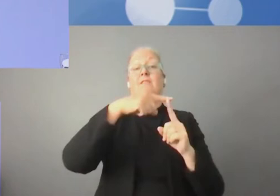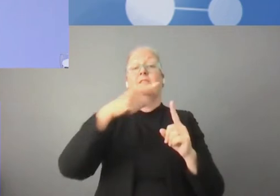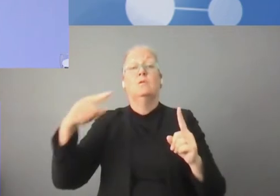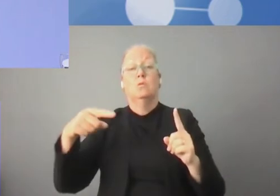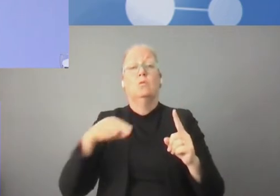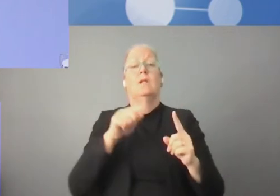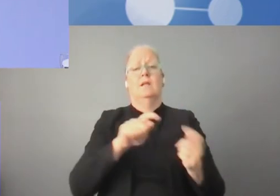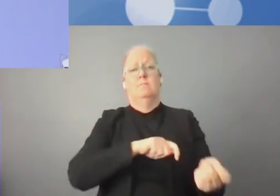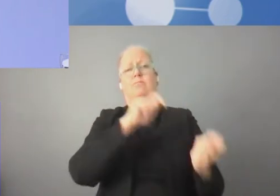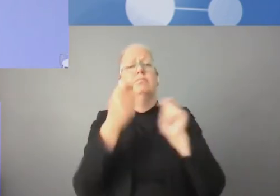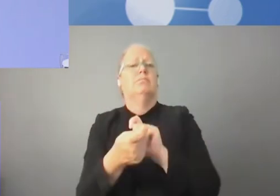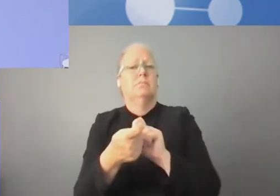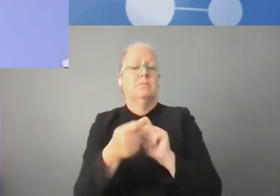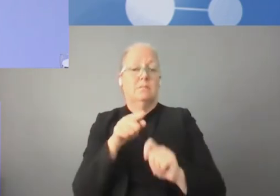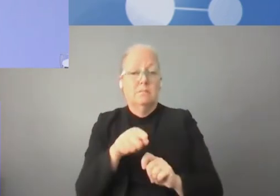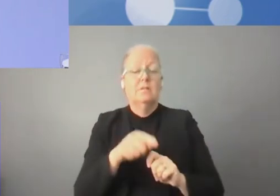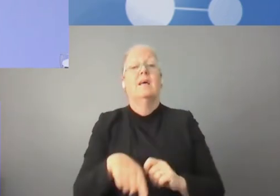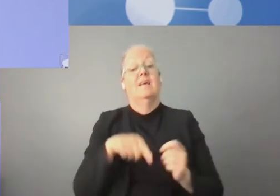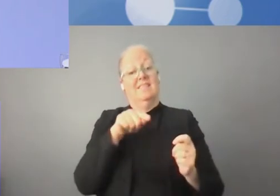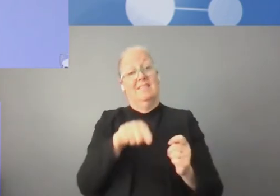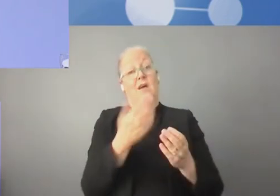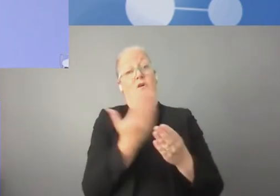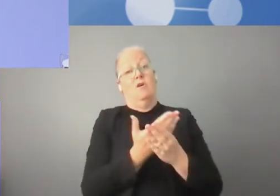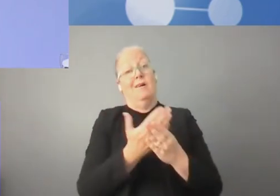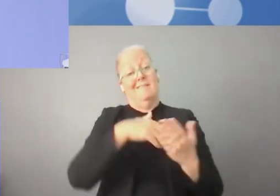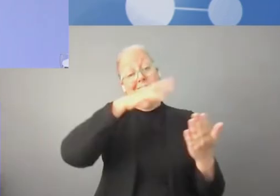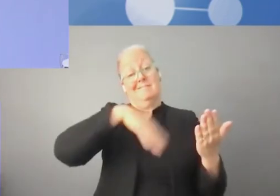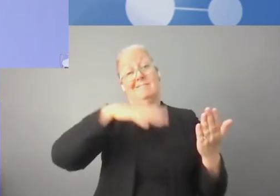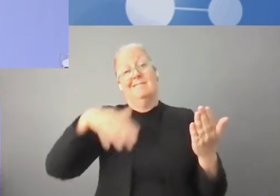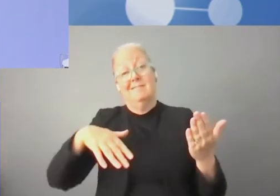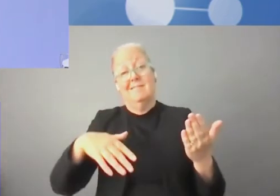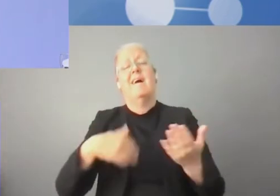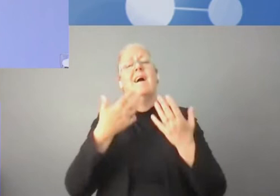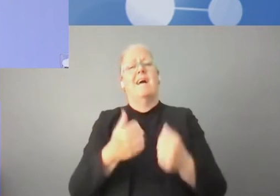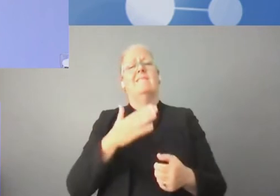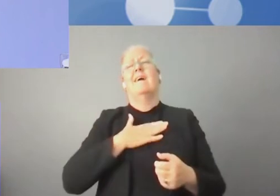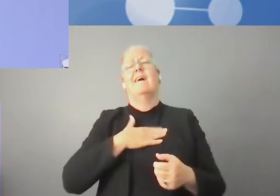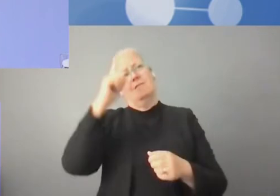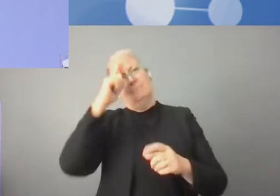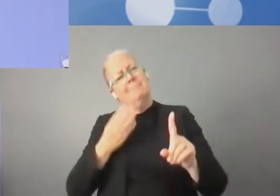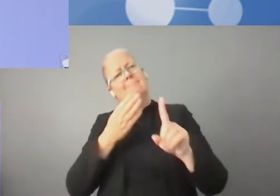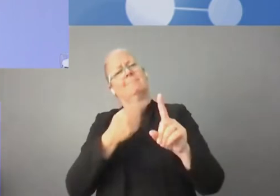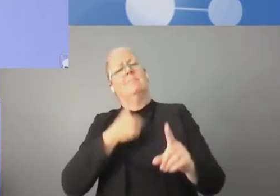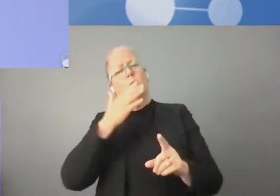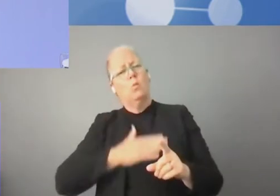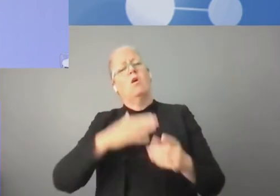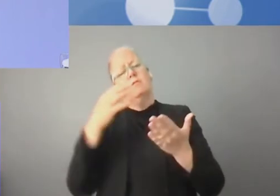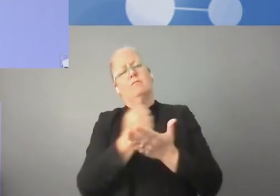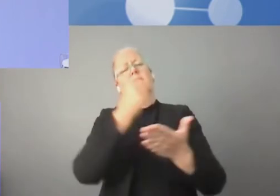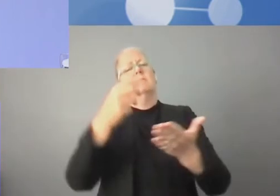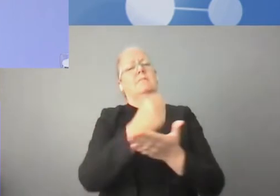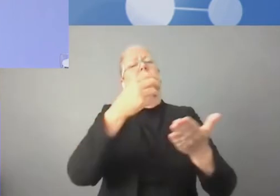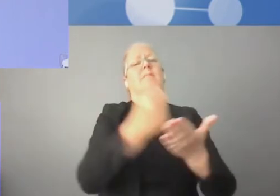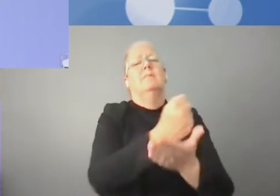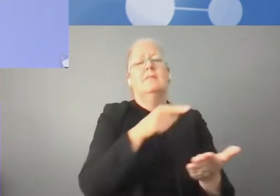科技发展和数字化转型创新的一些重要性，包括以人为本，这是一个非常